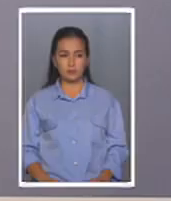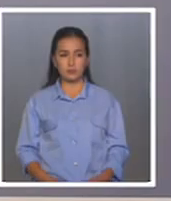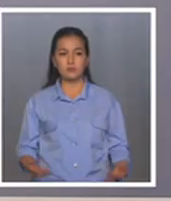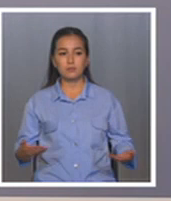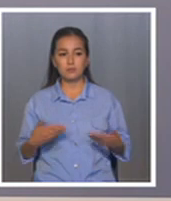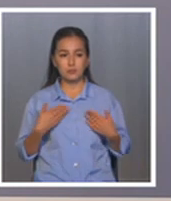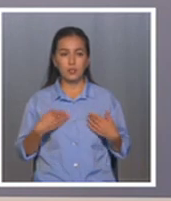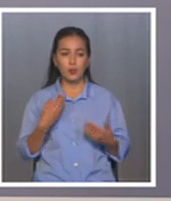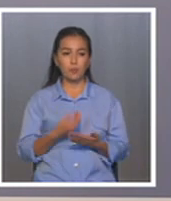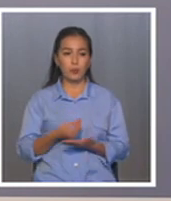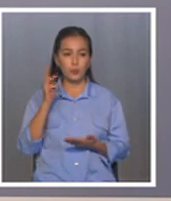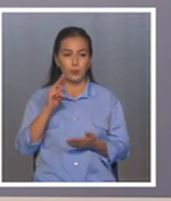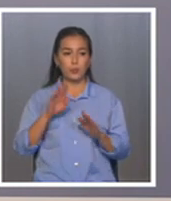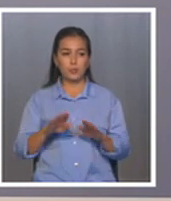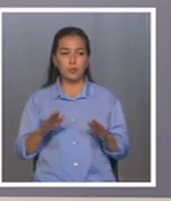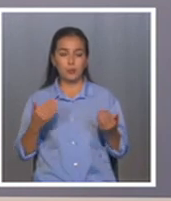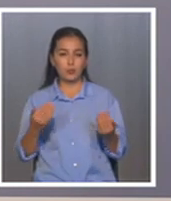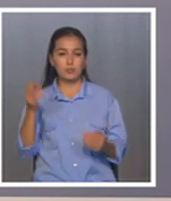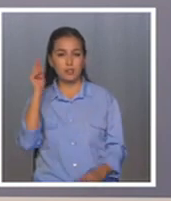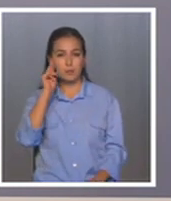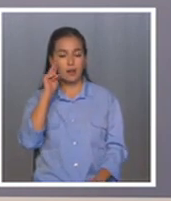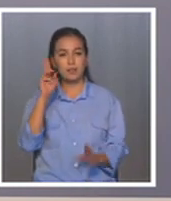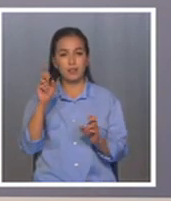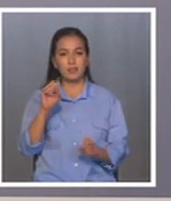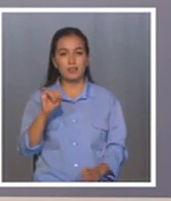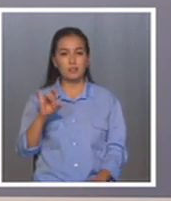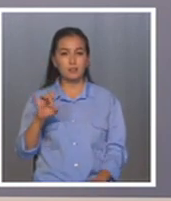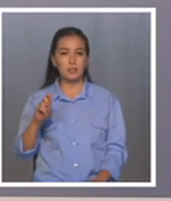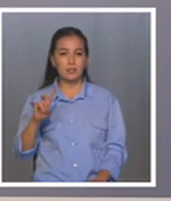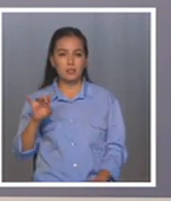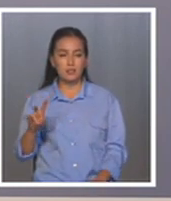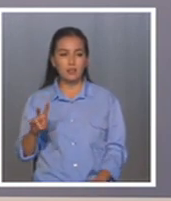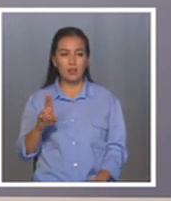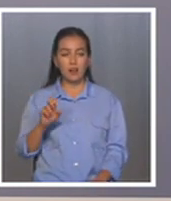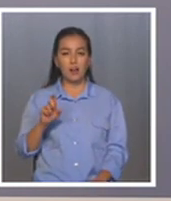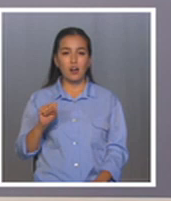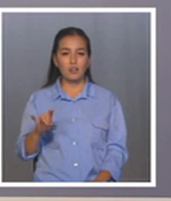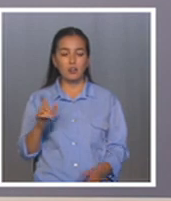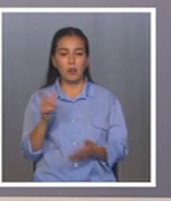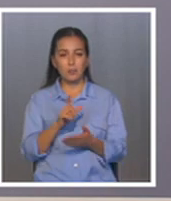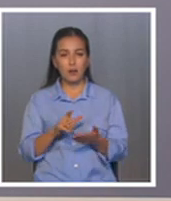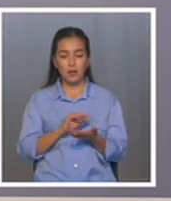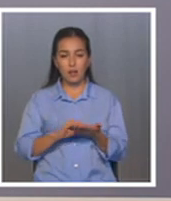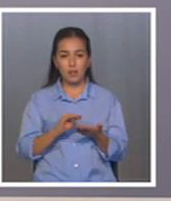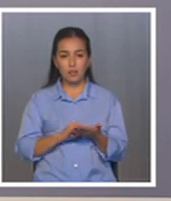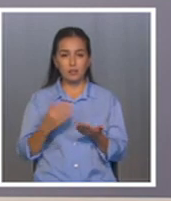Сәлеметсіздерме, құрметті оқушылар. Бүгінгі сабағымыздың тақырыбы Ілияс Есенберлиннің «Қаһар» романы. Бүгінгі